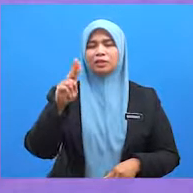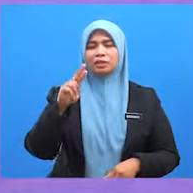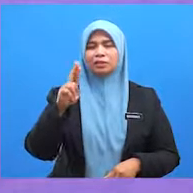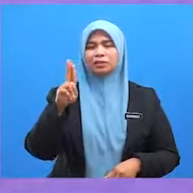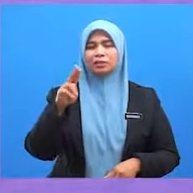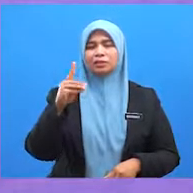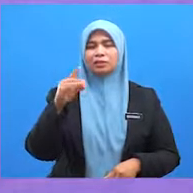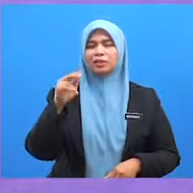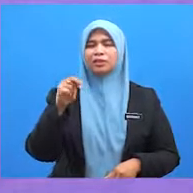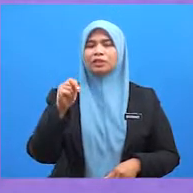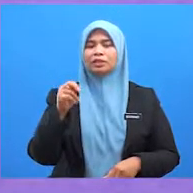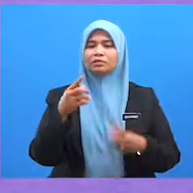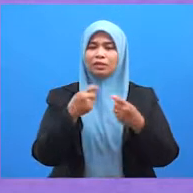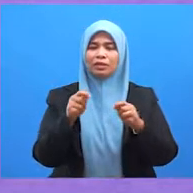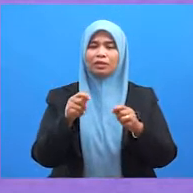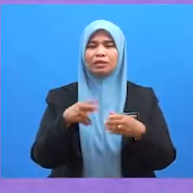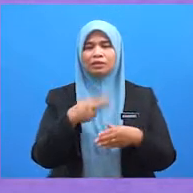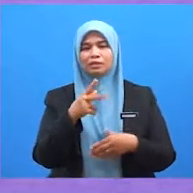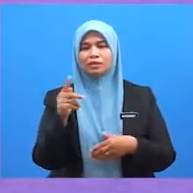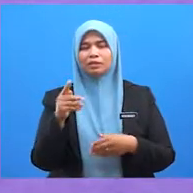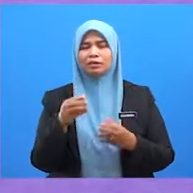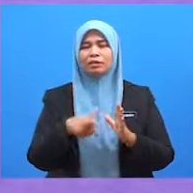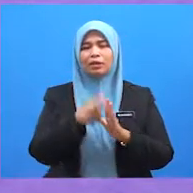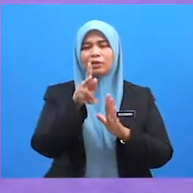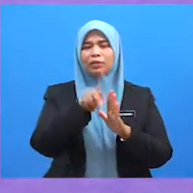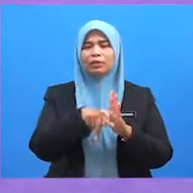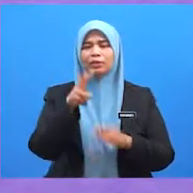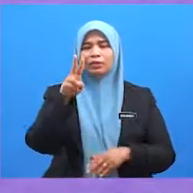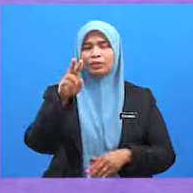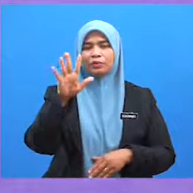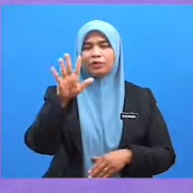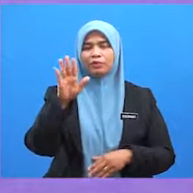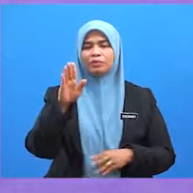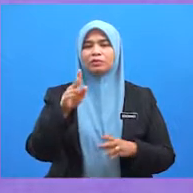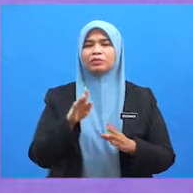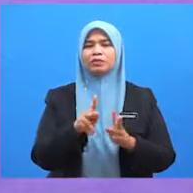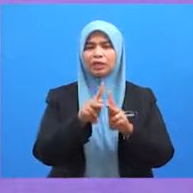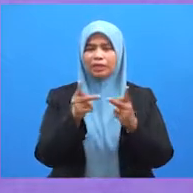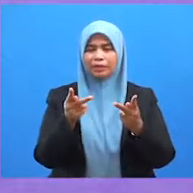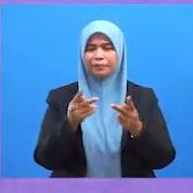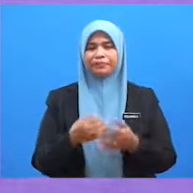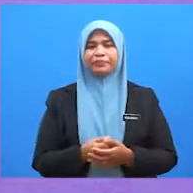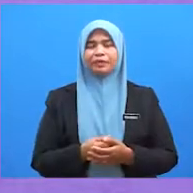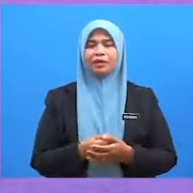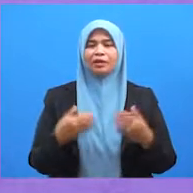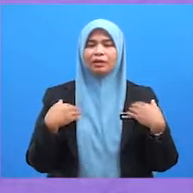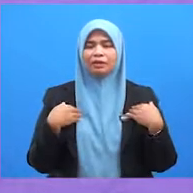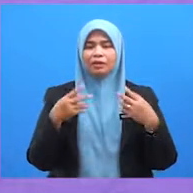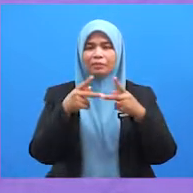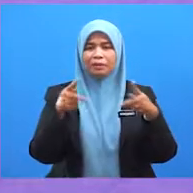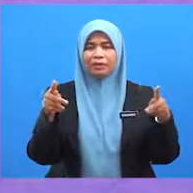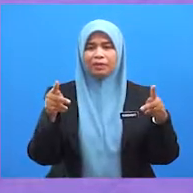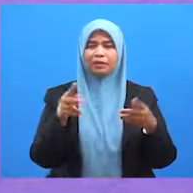telah menghasilkan lebih kurang 25 buah kitab. Adanya pelbagai